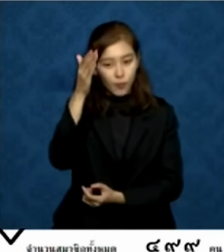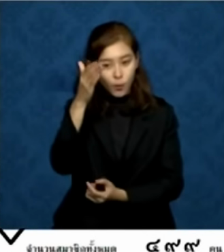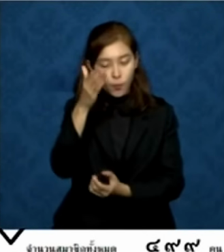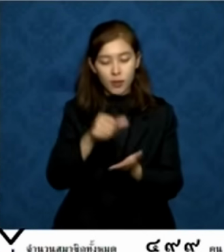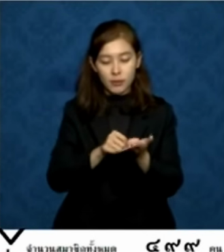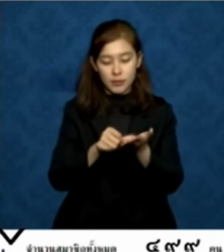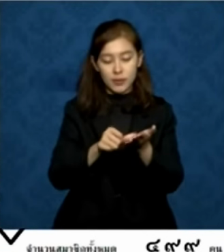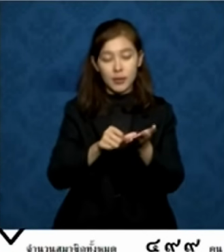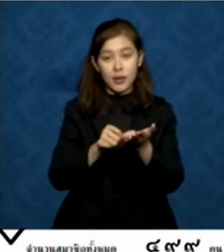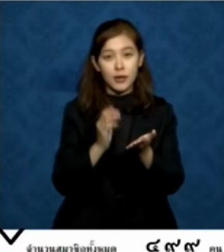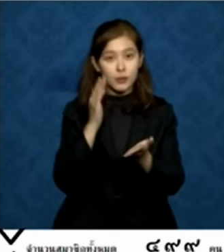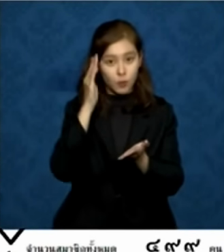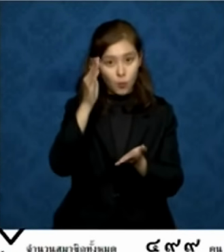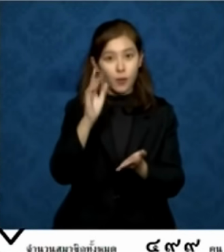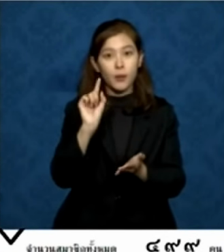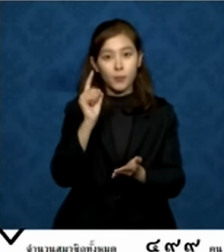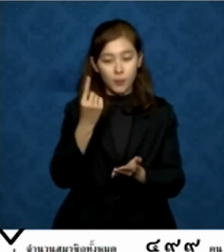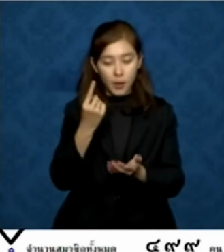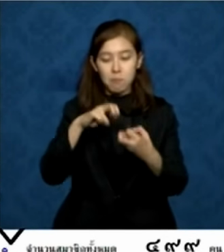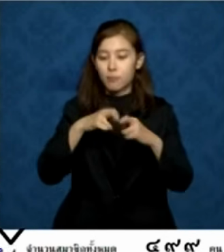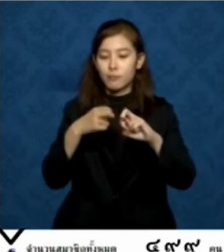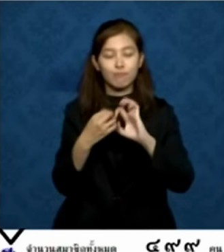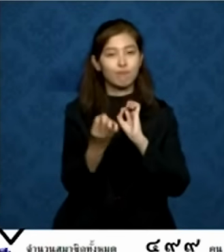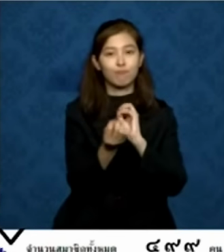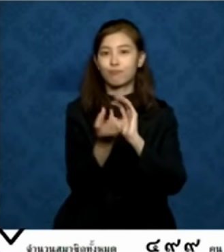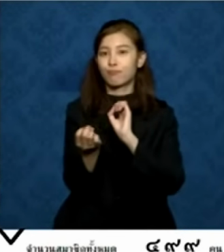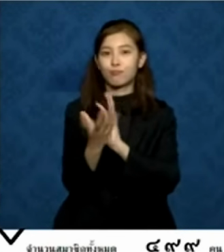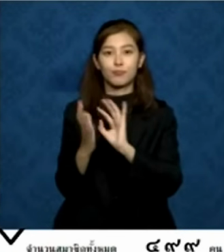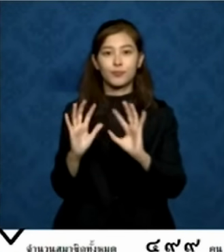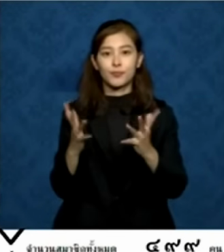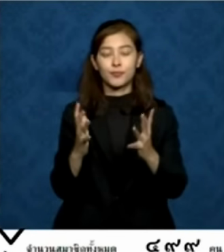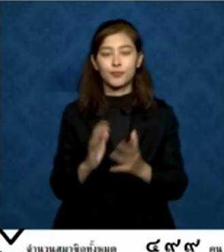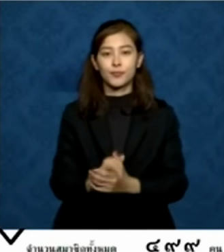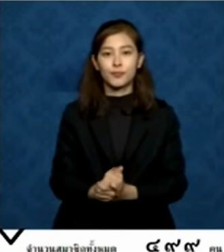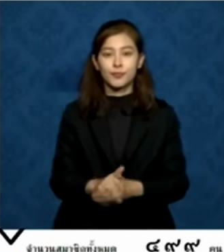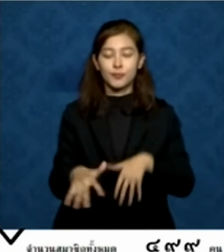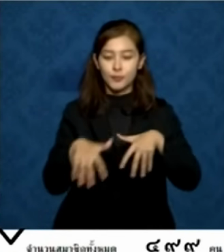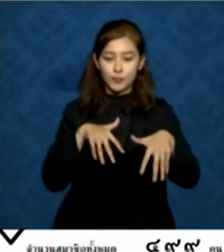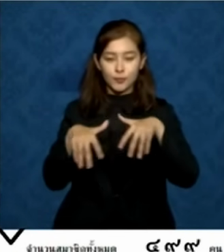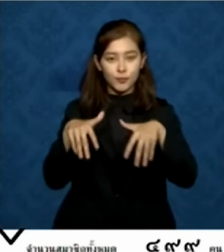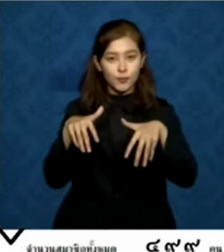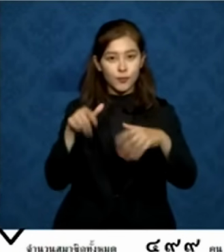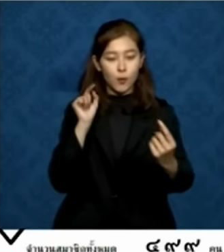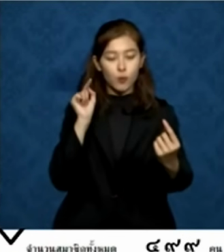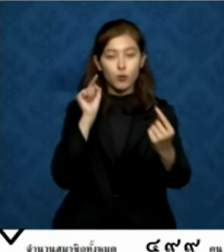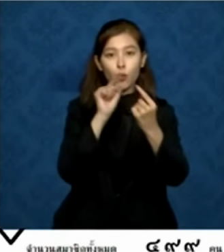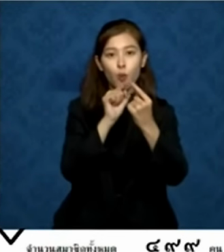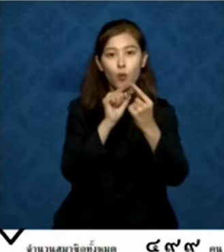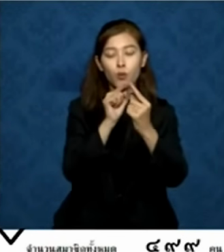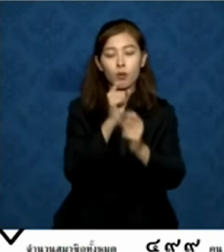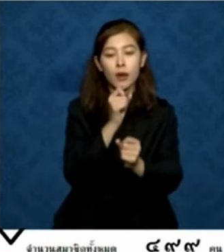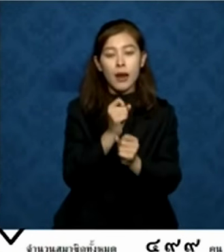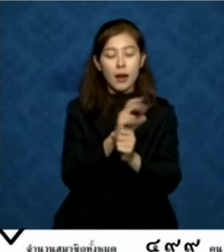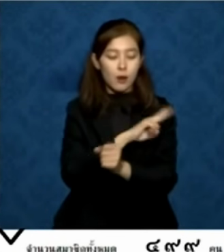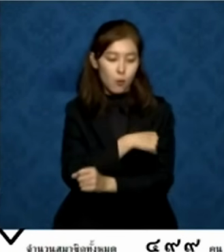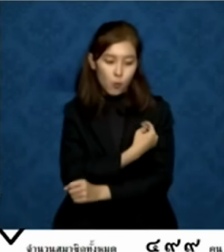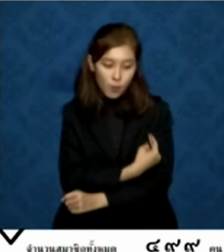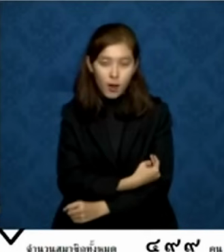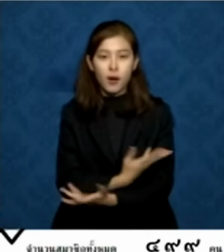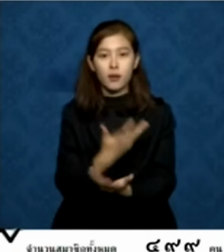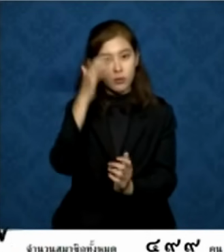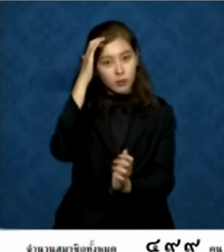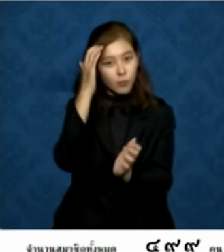หม่ในสังคมไทยประชาชนจะได้รับการบริการจากภาคราชการที่รวดเร็วขึ้นและสะดวกม